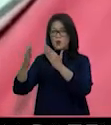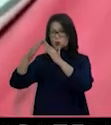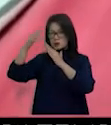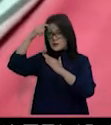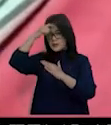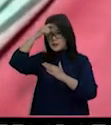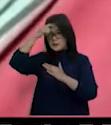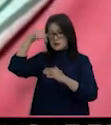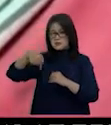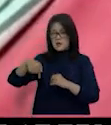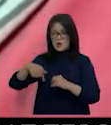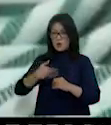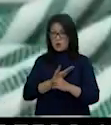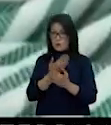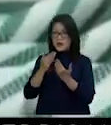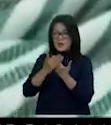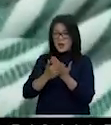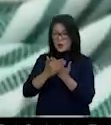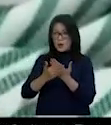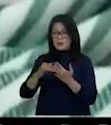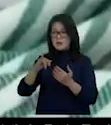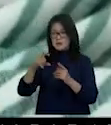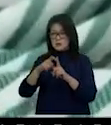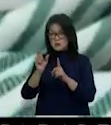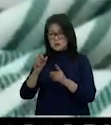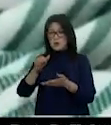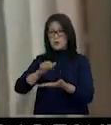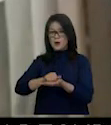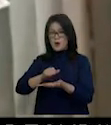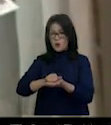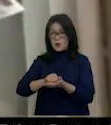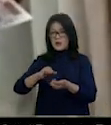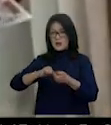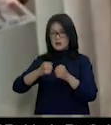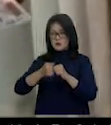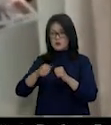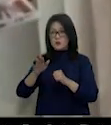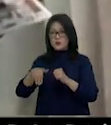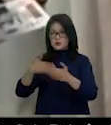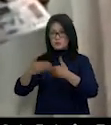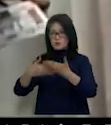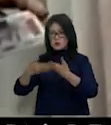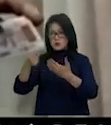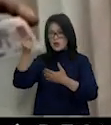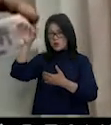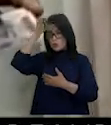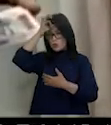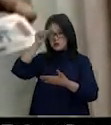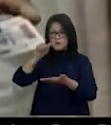Saat ini korban masih dirawat di RSUD Bendan, Kota Pekalongan. Sementara kasus ini tengah ditangani unit Reskrim Polsek Pekalongan